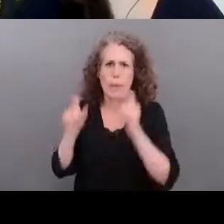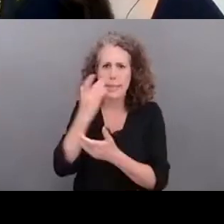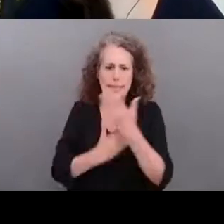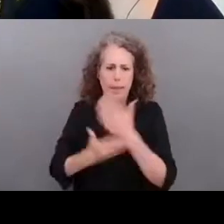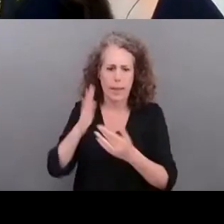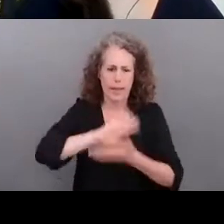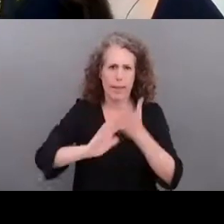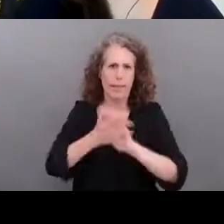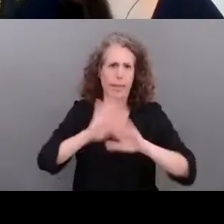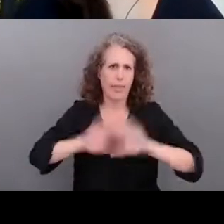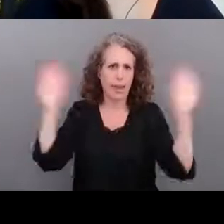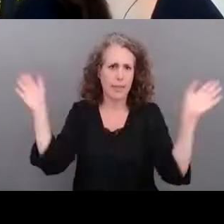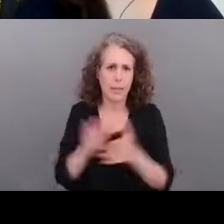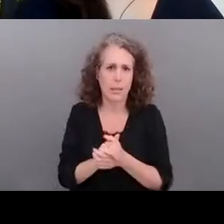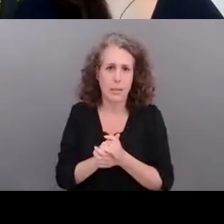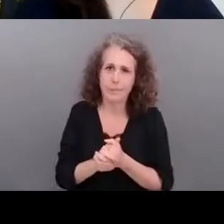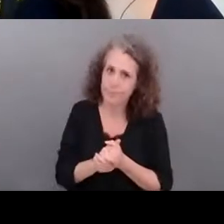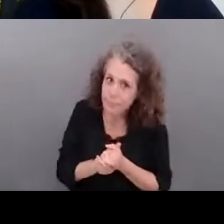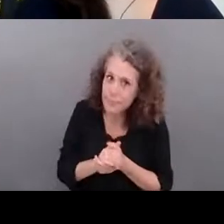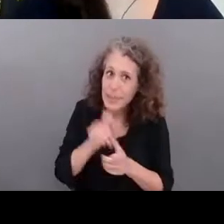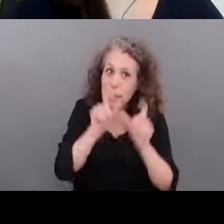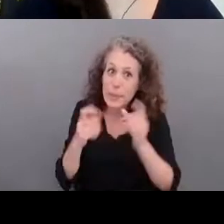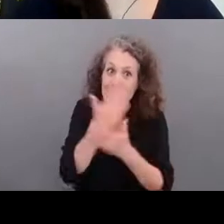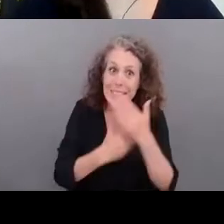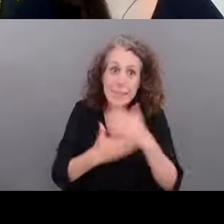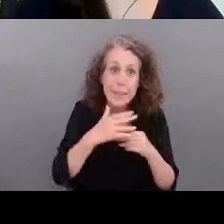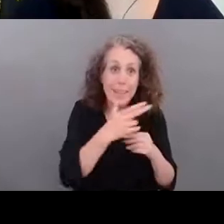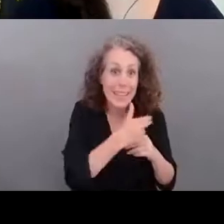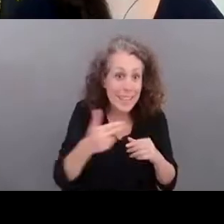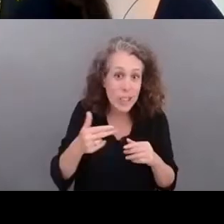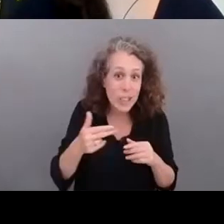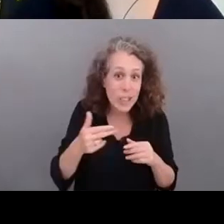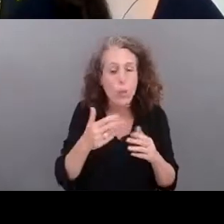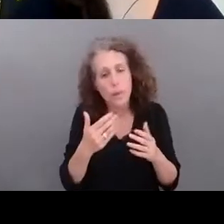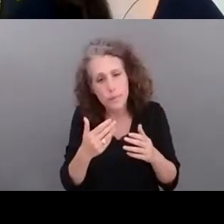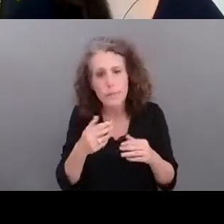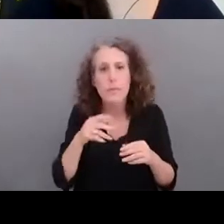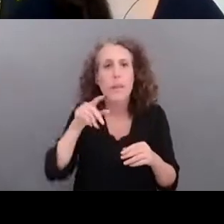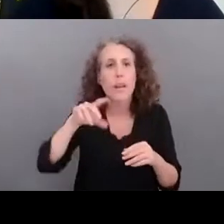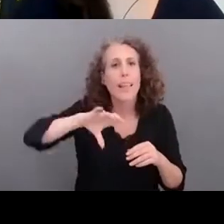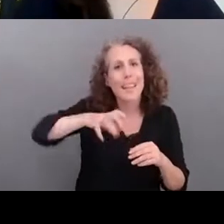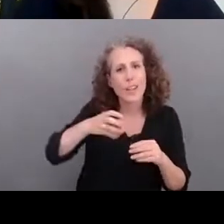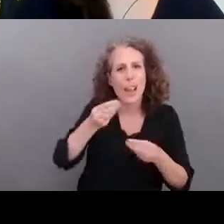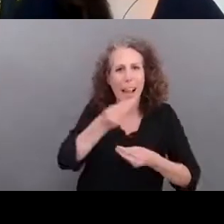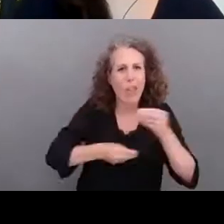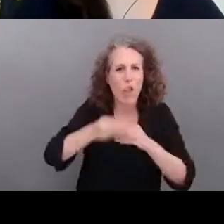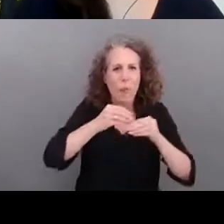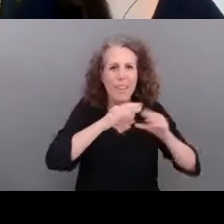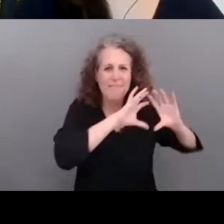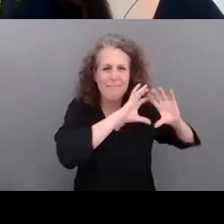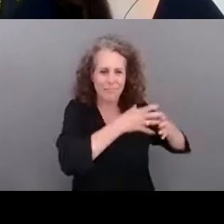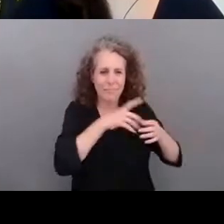n'ont collecté que 200 noms et adresses de personnes en situation de handicap, alors que selon nos estimations, ces personnes sont bien